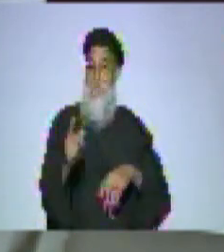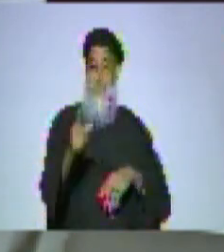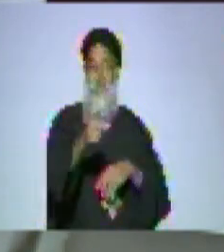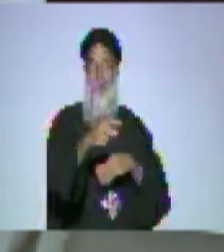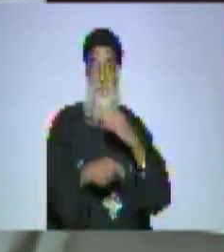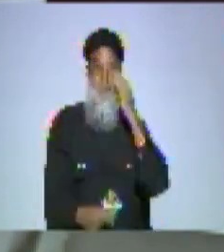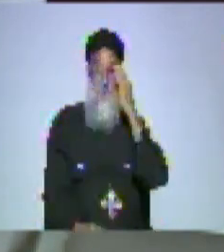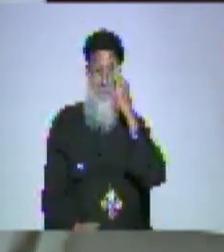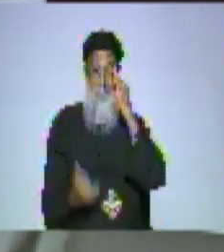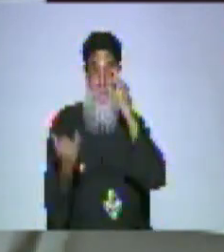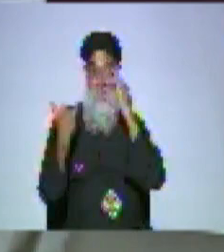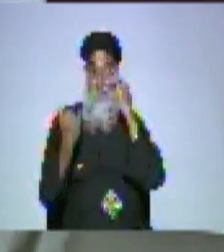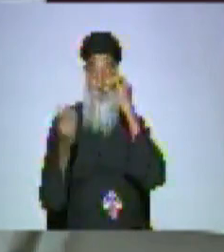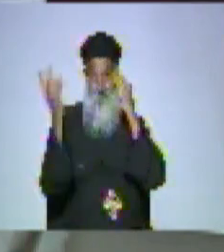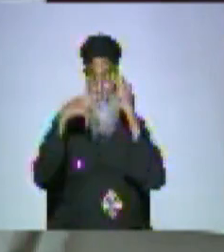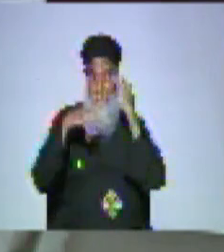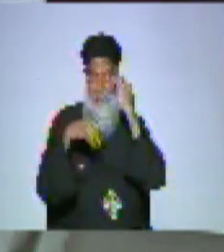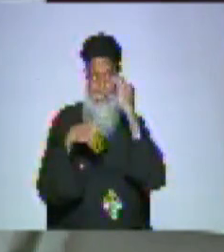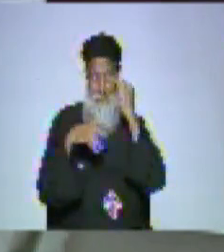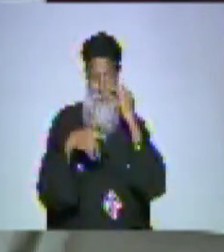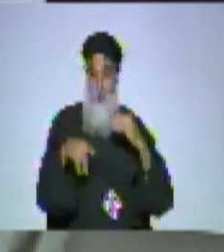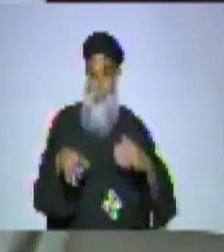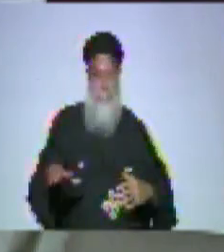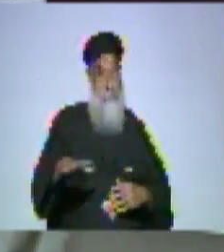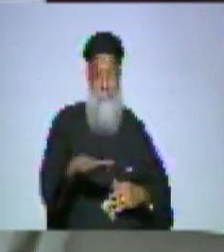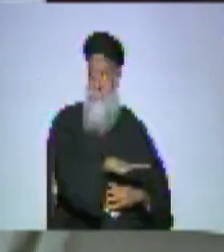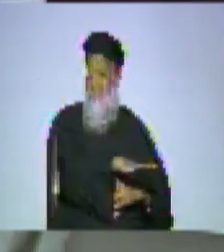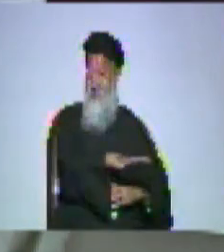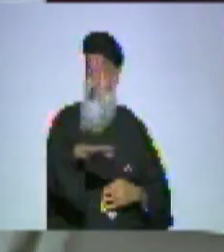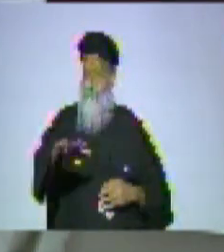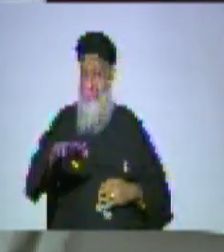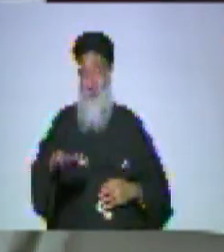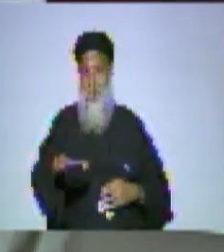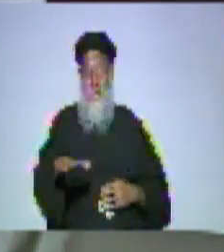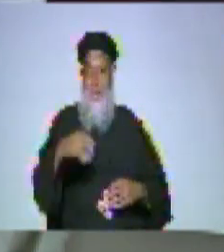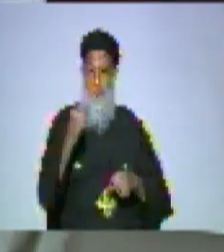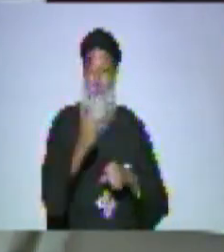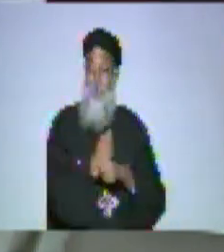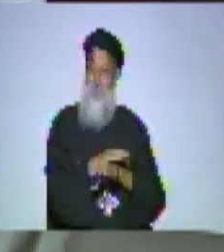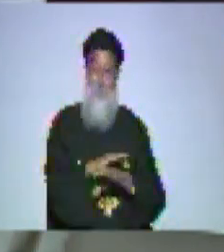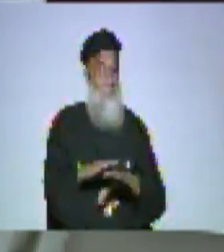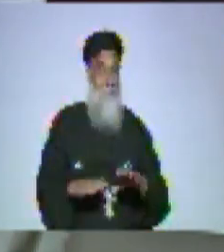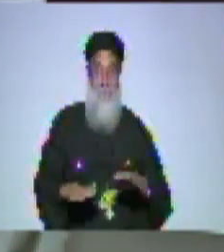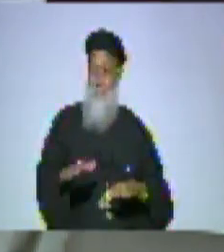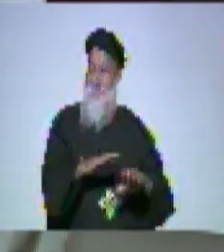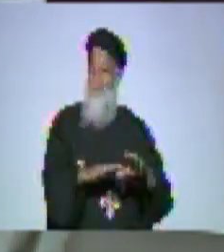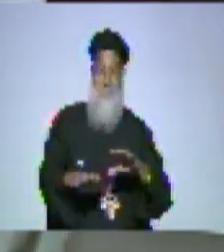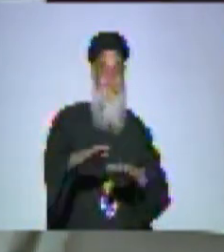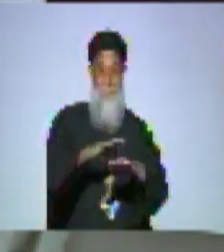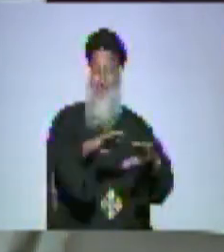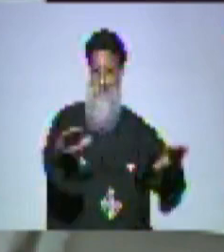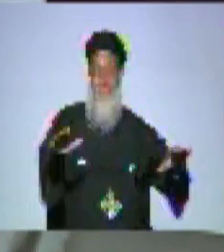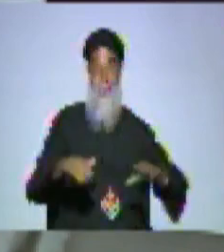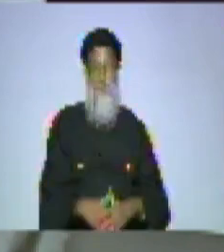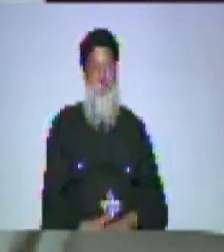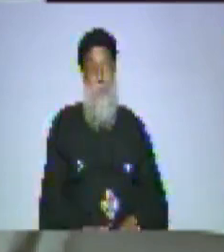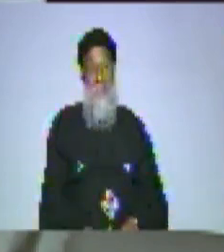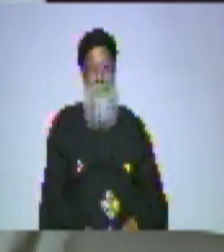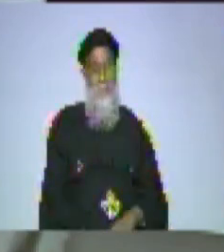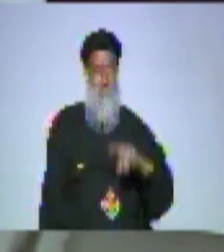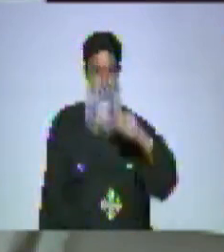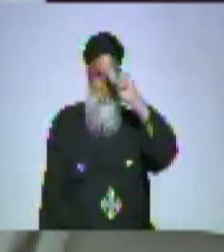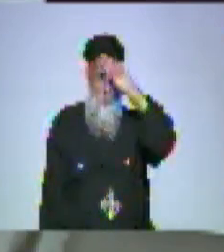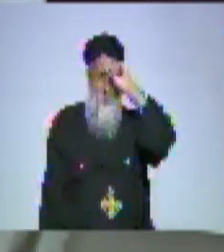ونقطه مهمه في الشعب الطبيعه اللي كلنا بنشتغل فيها يعني بمعنى ايه